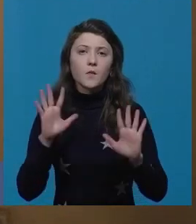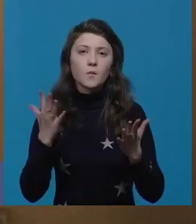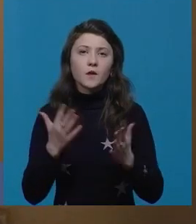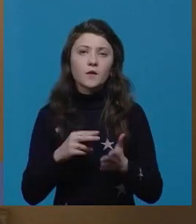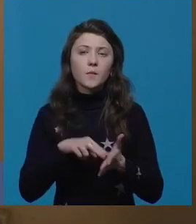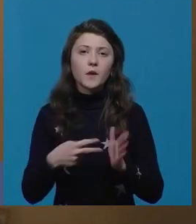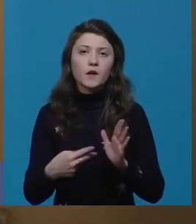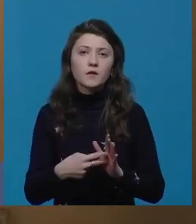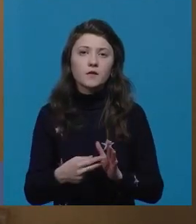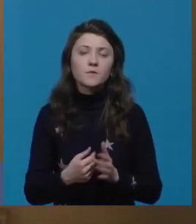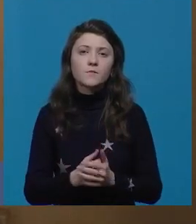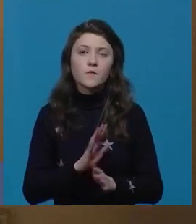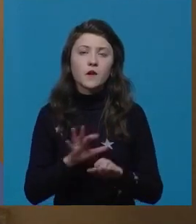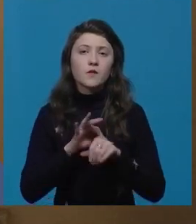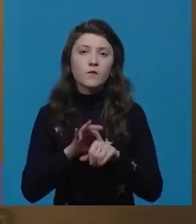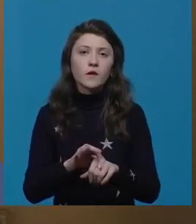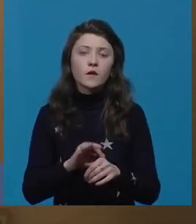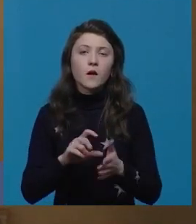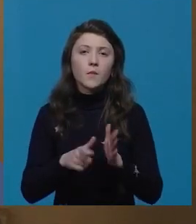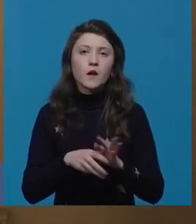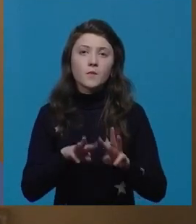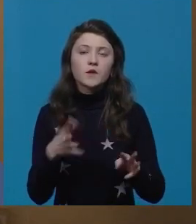не доведений, обсяг Кабінету міністрів ще не визначені.